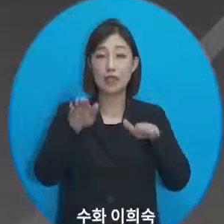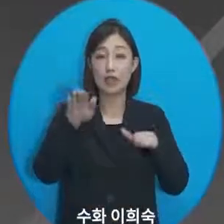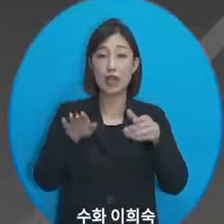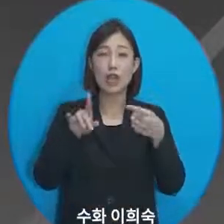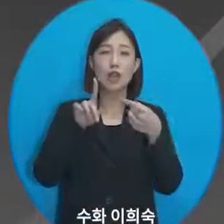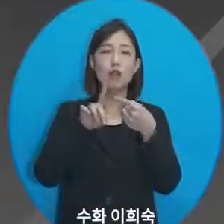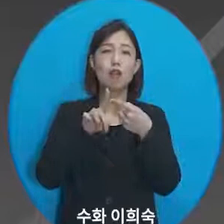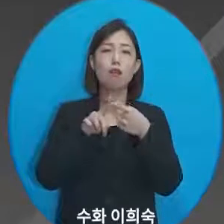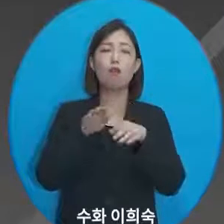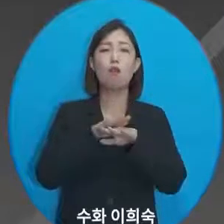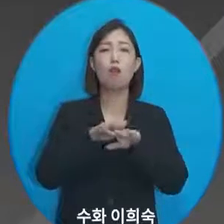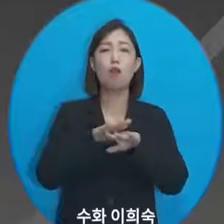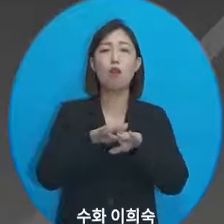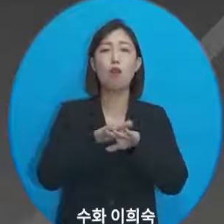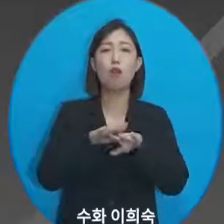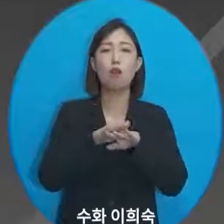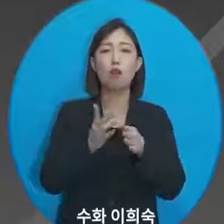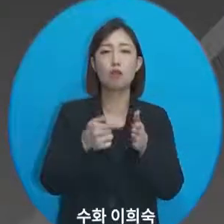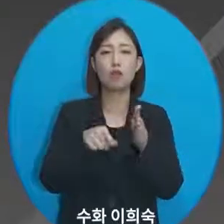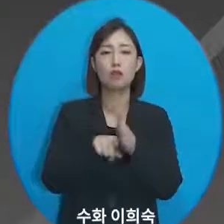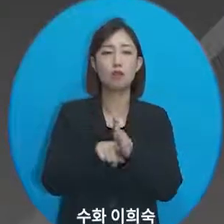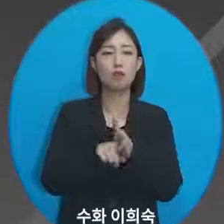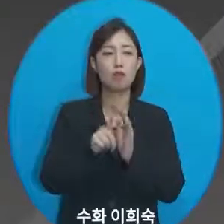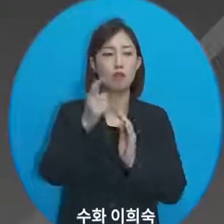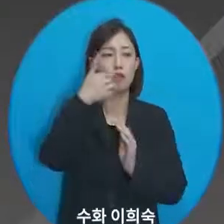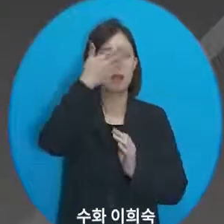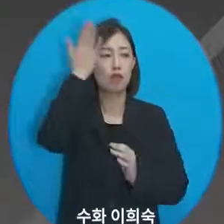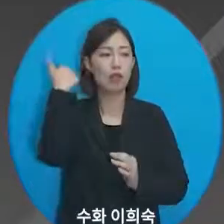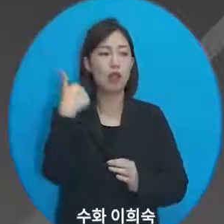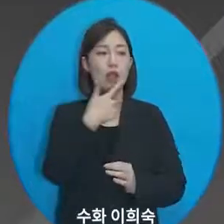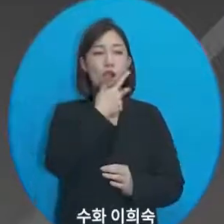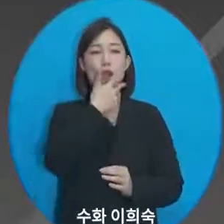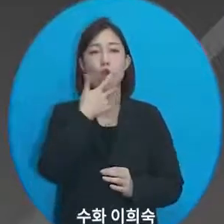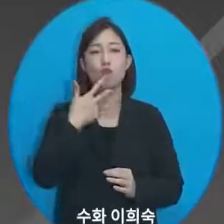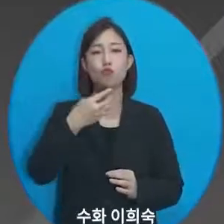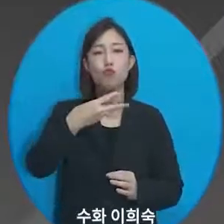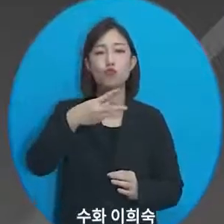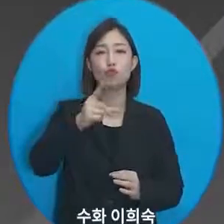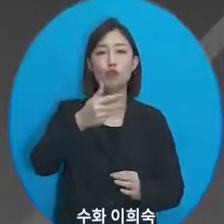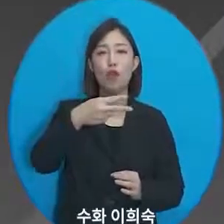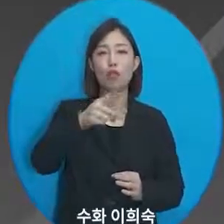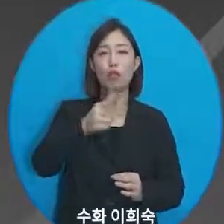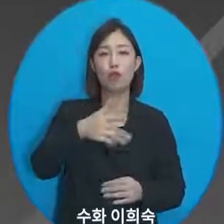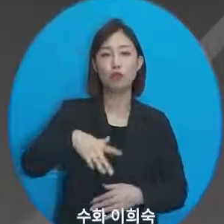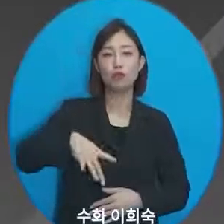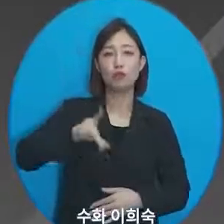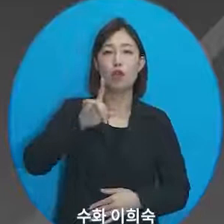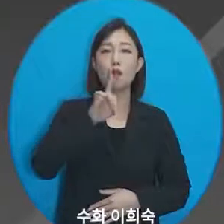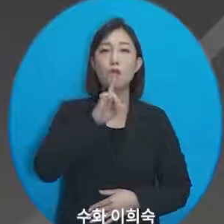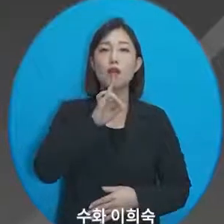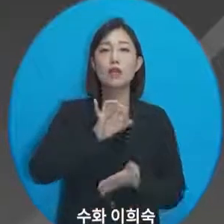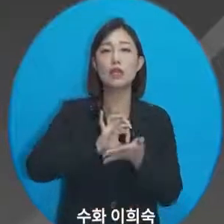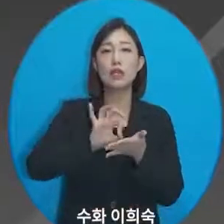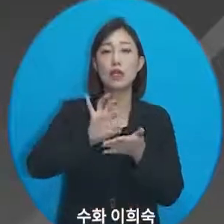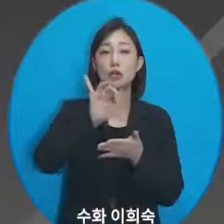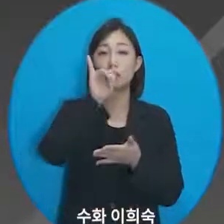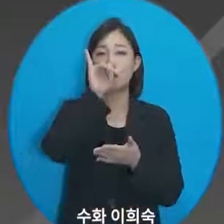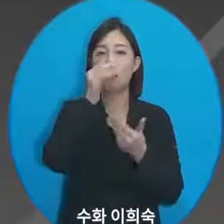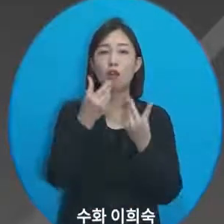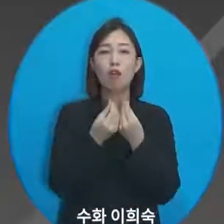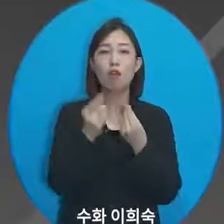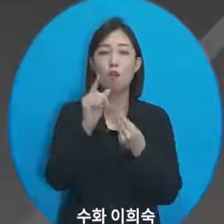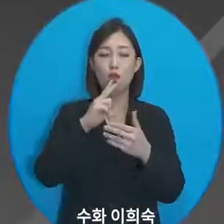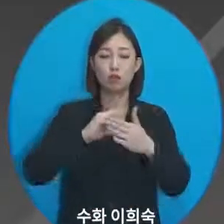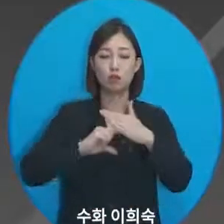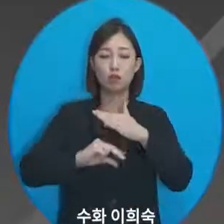용어를 영국 런던 지하철에서 처음 사용하게 되는데요. 상징적으로 그건 무엇이냐면, 지하철을 탈